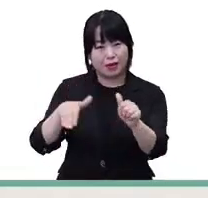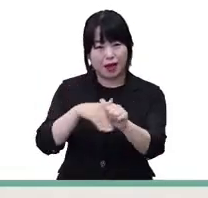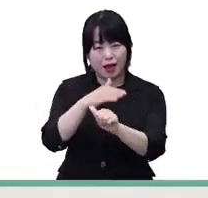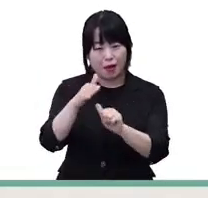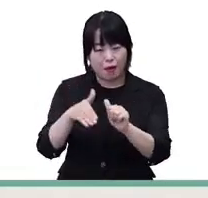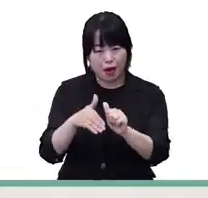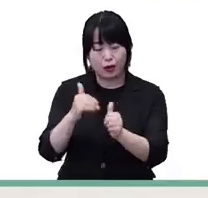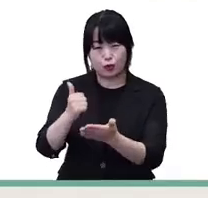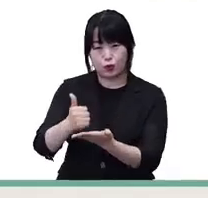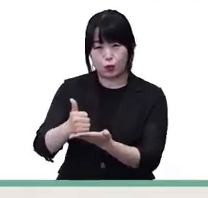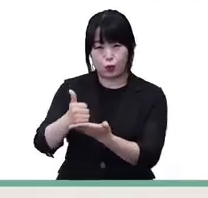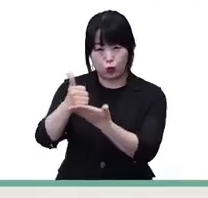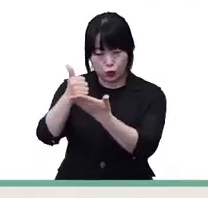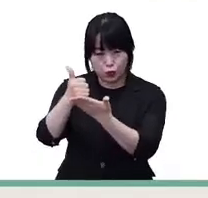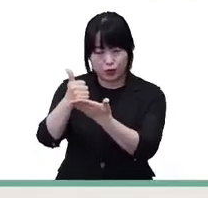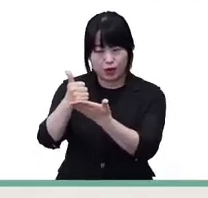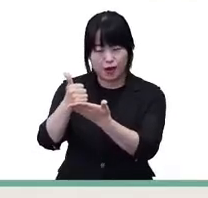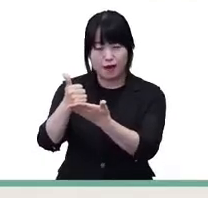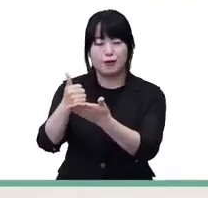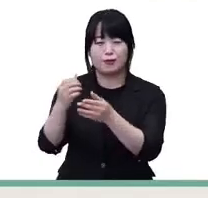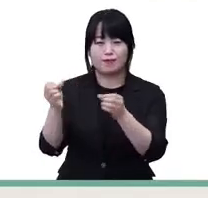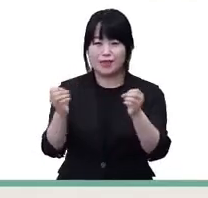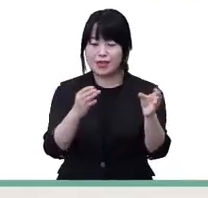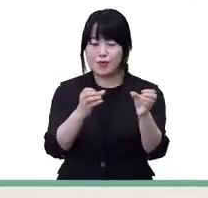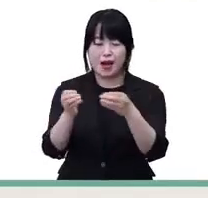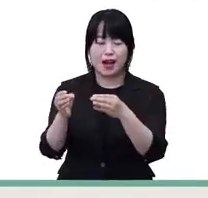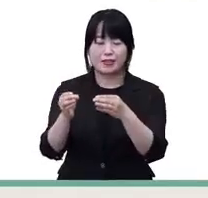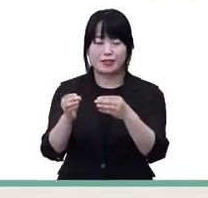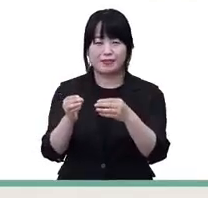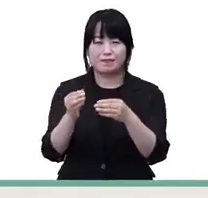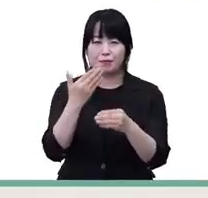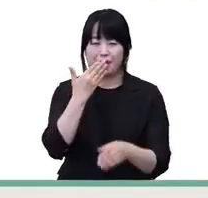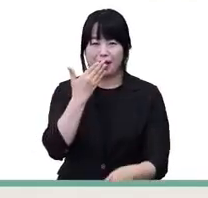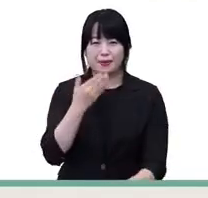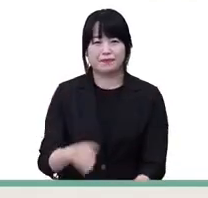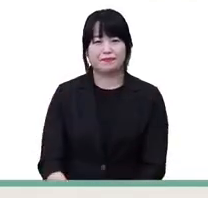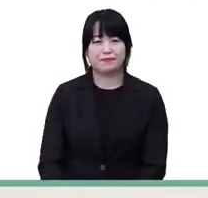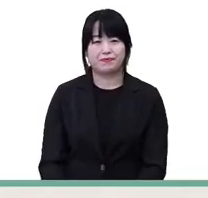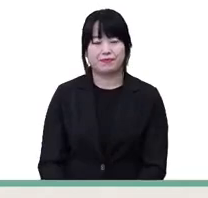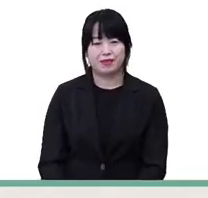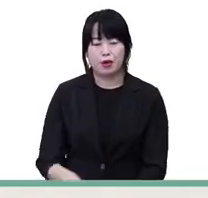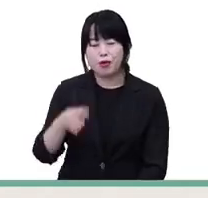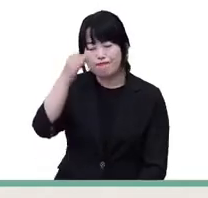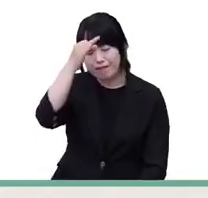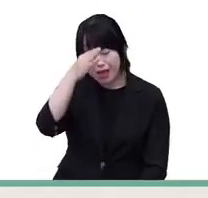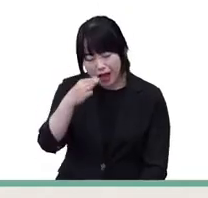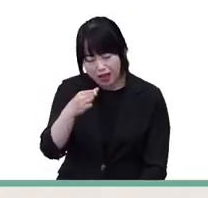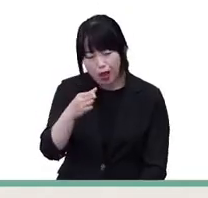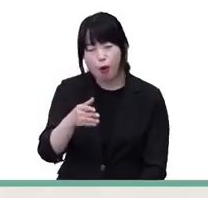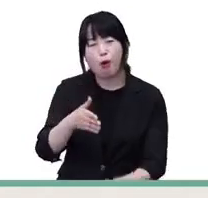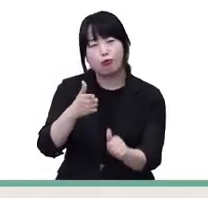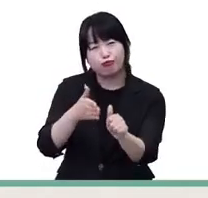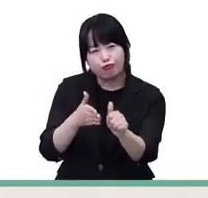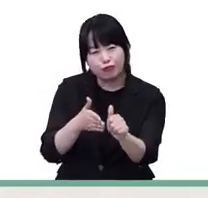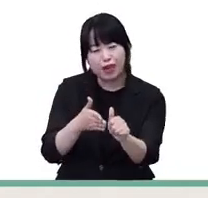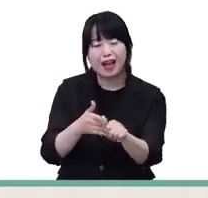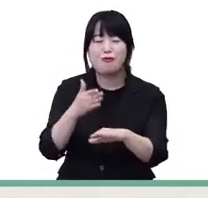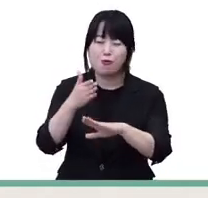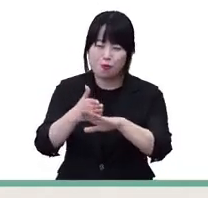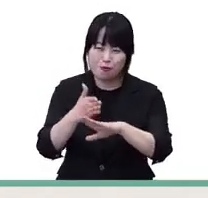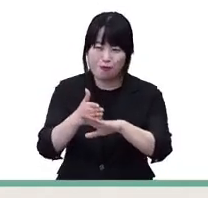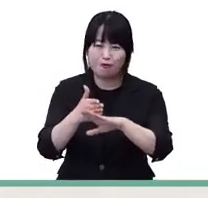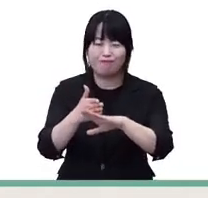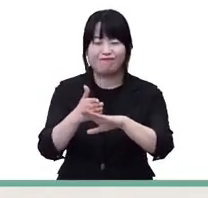대해서 존중하면서 이야기를 시작하는 거, 이렇게 하는 거죠. 그래서 뭐 미안하다 또는 부탁이다